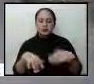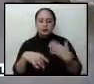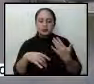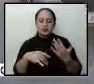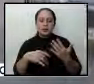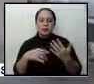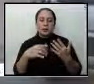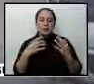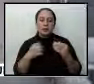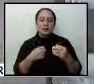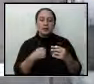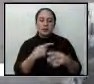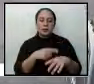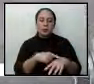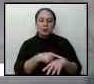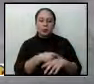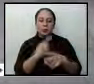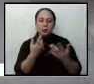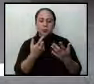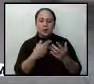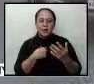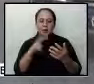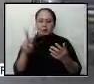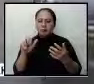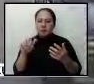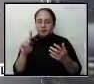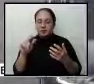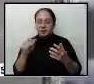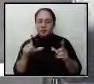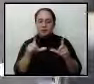ang magiging validity ng lisensya ng isang motorista.